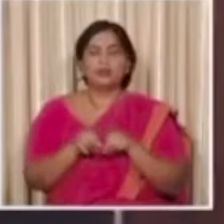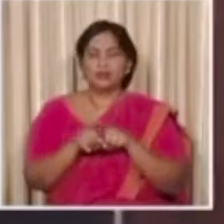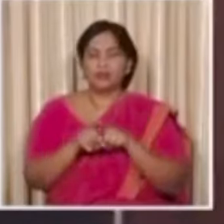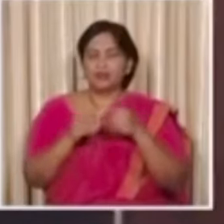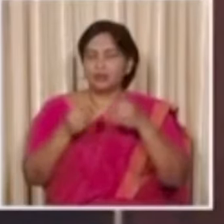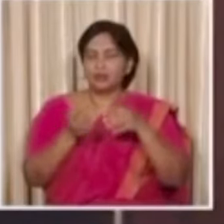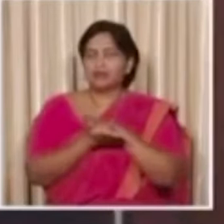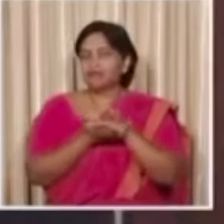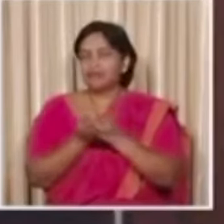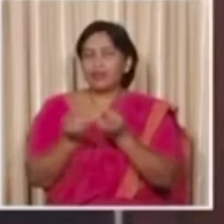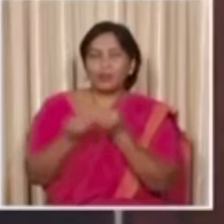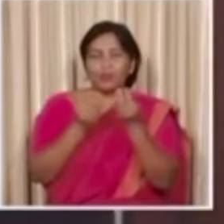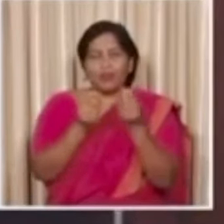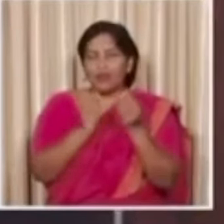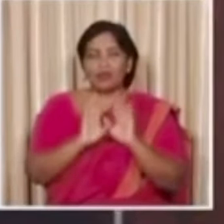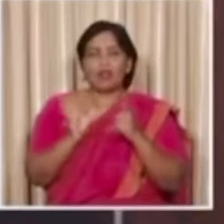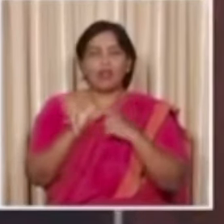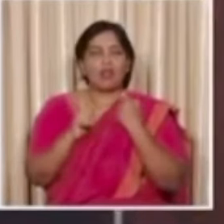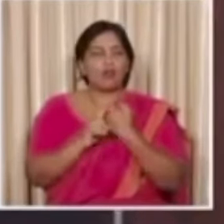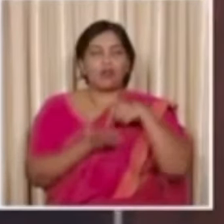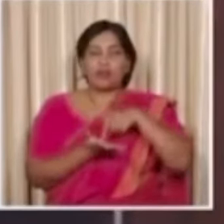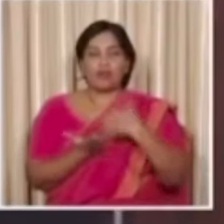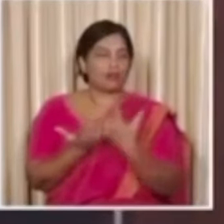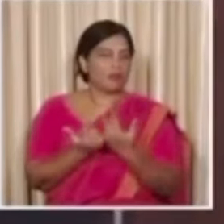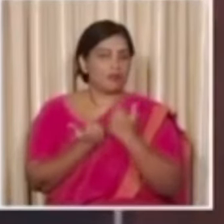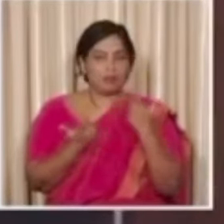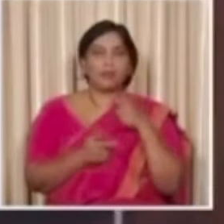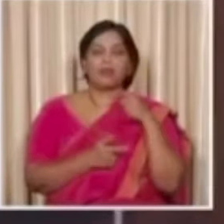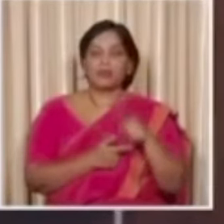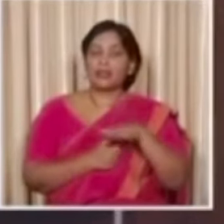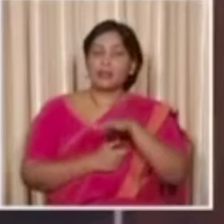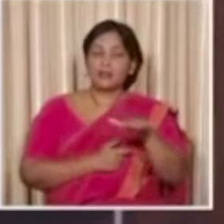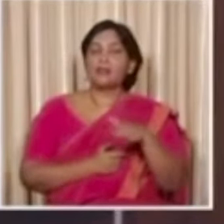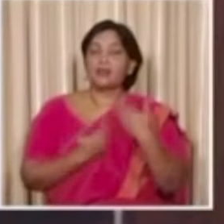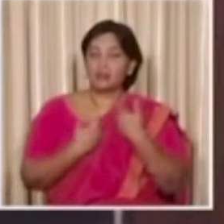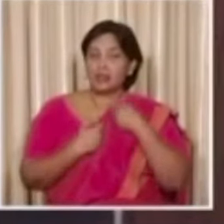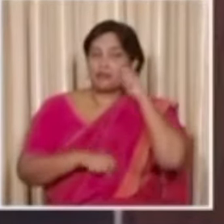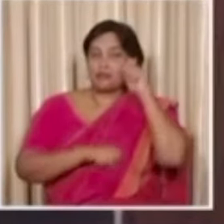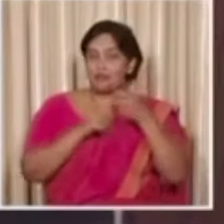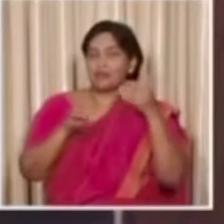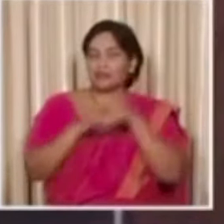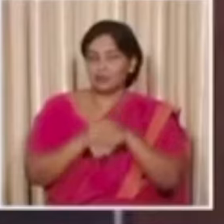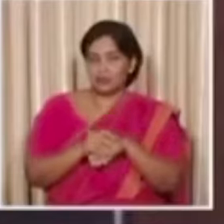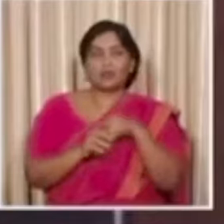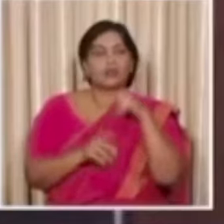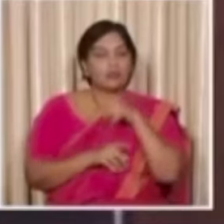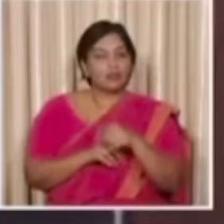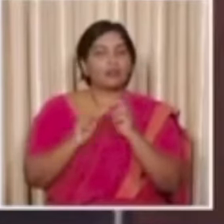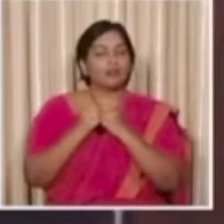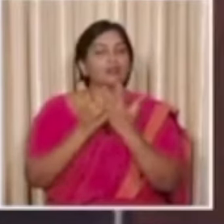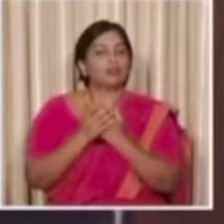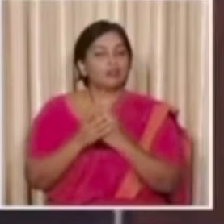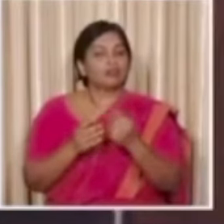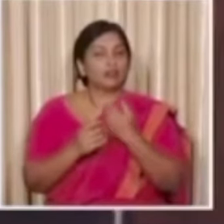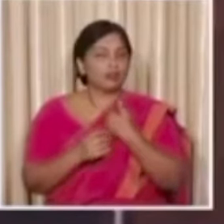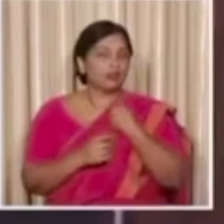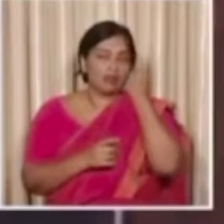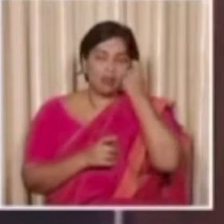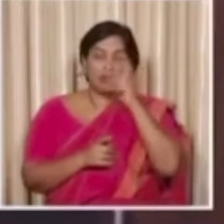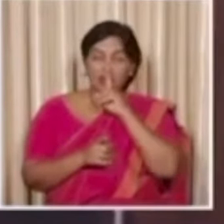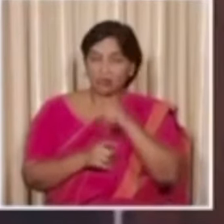සමදාන පවත්වමින් මේ අකුර නගරේ බේරා ගන්න බෑ. මේ ප්‍රදේශයේ අපේම මිනිස්සු ඉන්න ප්‍රදේශයක්. ඒ නිසා මේකට විසඳුම මම යෝජනා